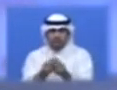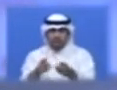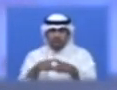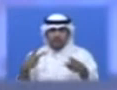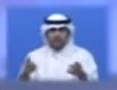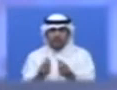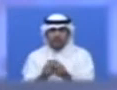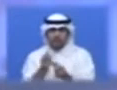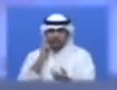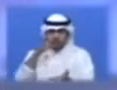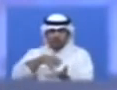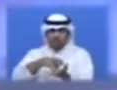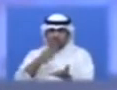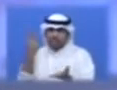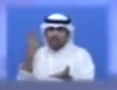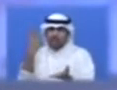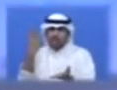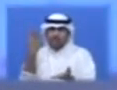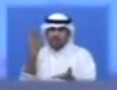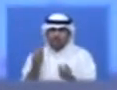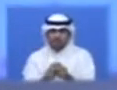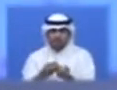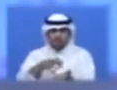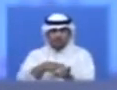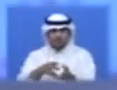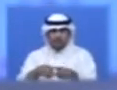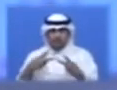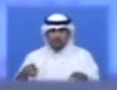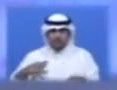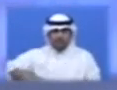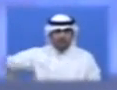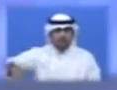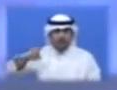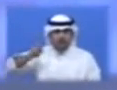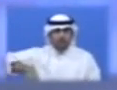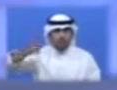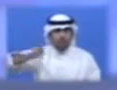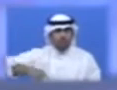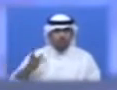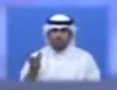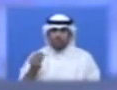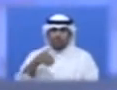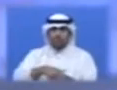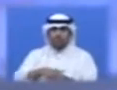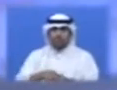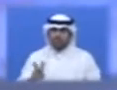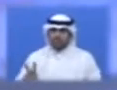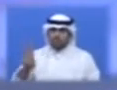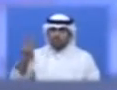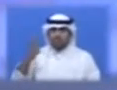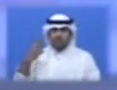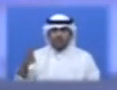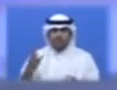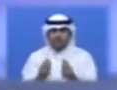الانتخابية الثانية والثالثة والرابعة، ليصبح بذلك مجموع الأيام 37 مرشحا